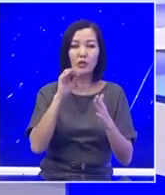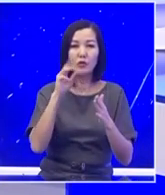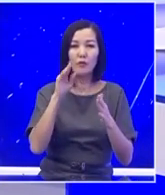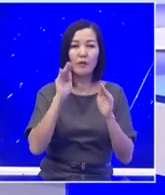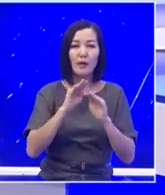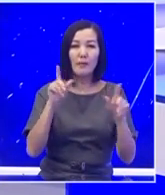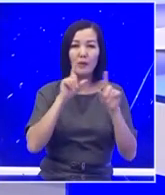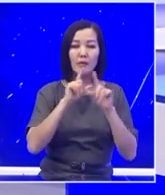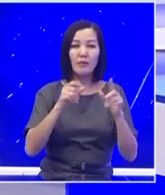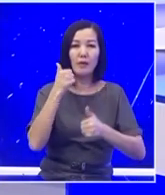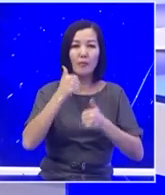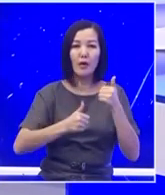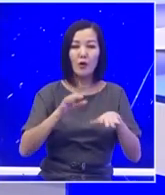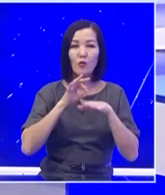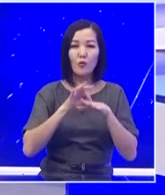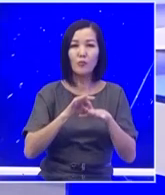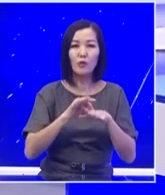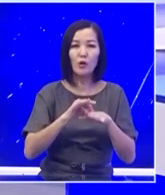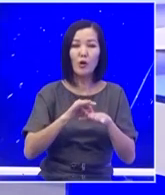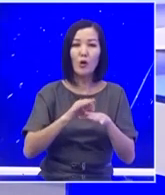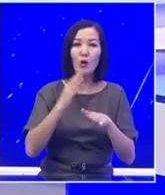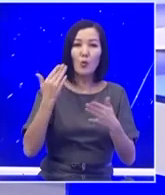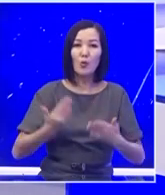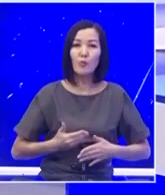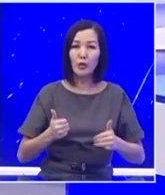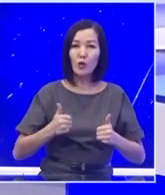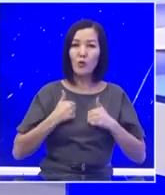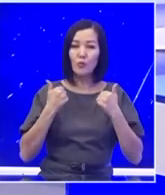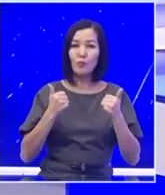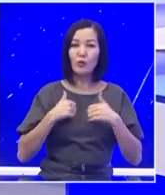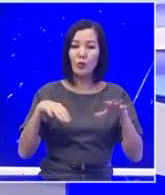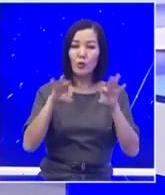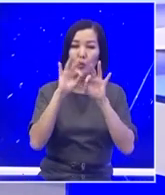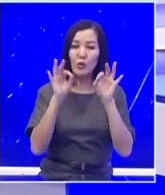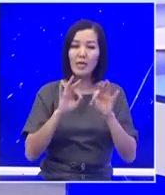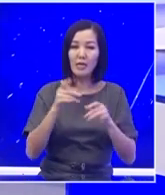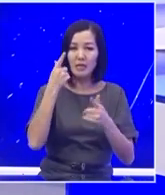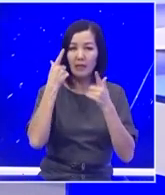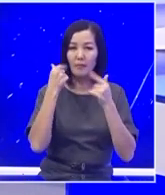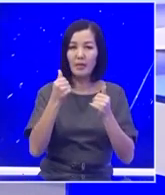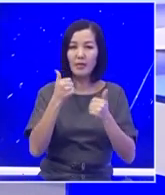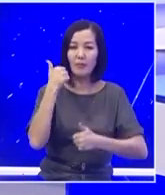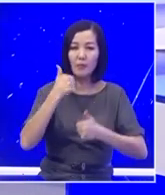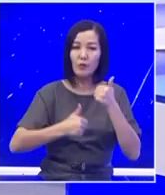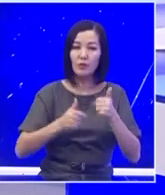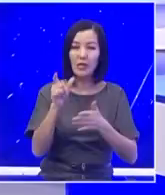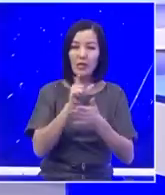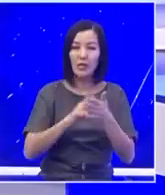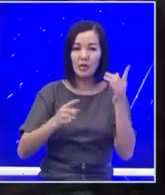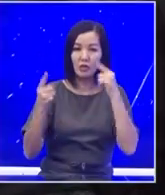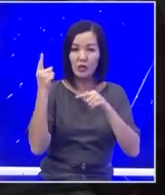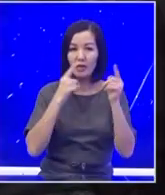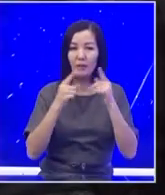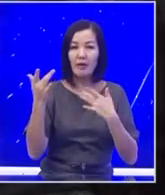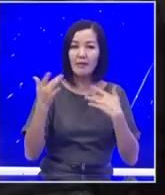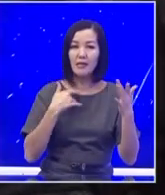байқау ұйымдастырылды. Өмірге ұмтыл, өнерді біл замандасы атты ұранмен жеткіншектер ақынның прозалық шығармаларын жатқа оқып,